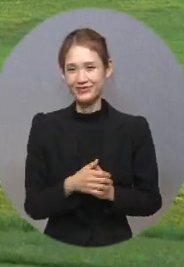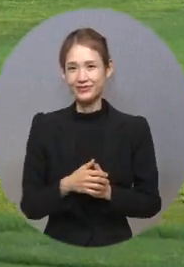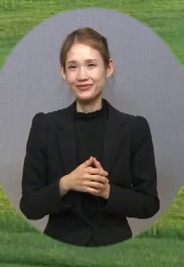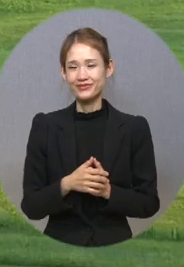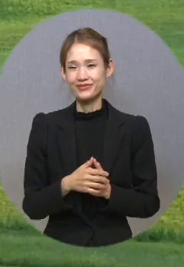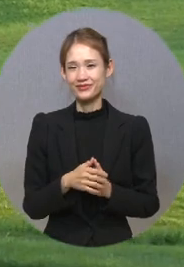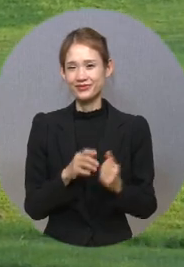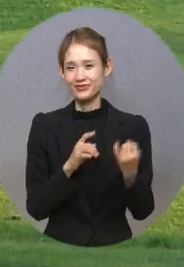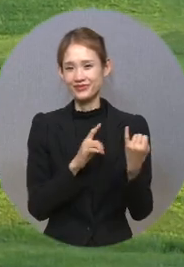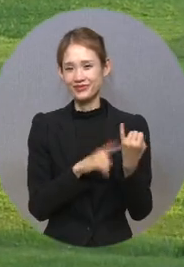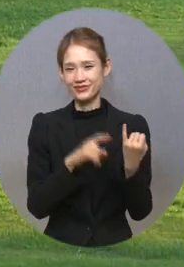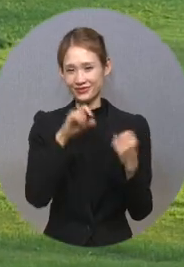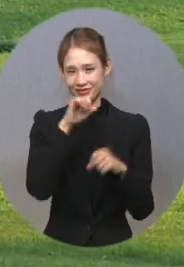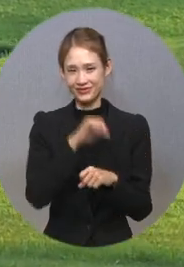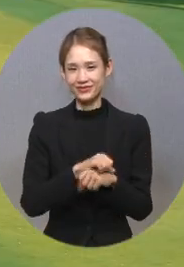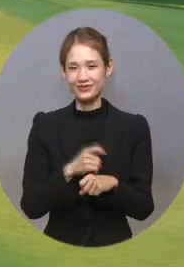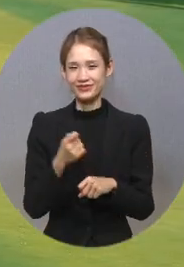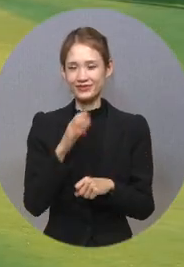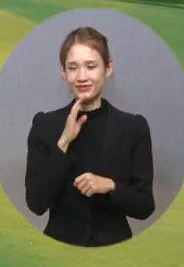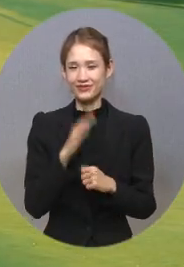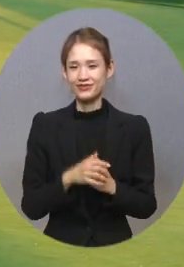은수 엄청 잘해. 어, 맞네. 잘하더라.